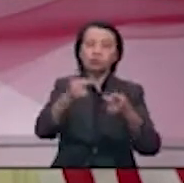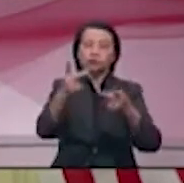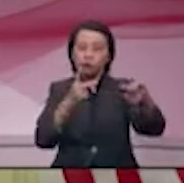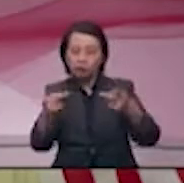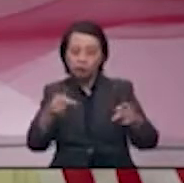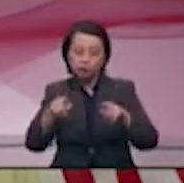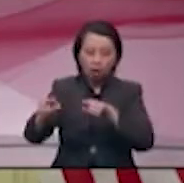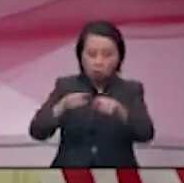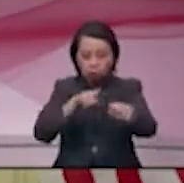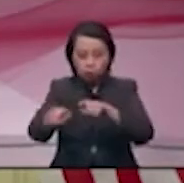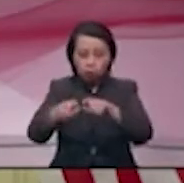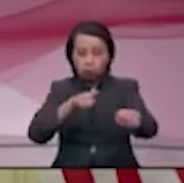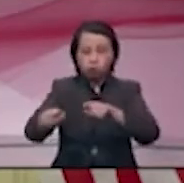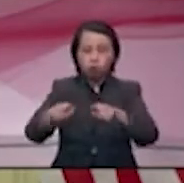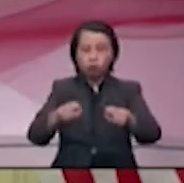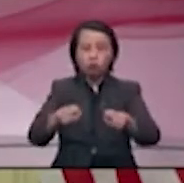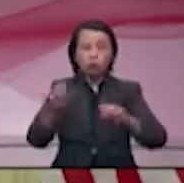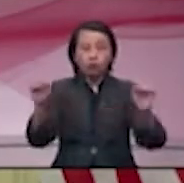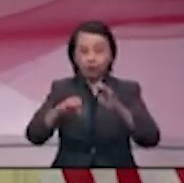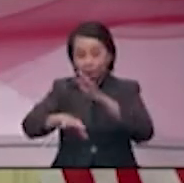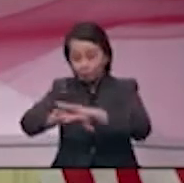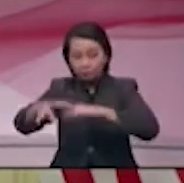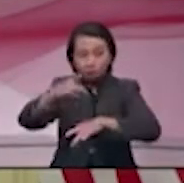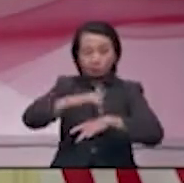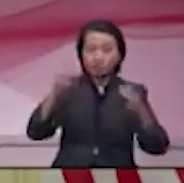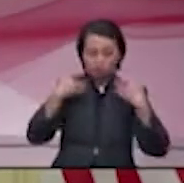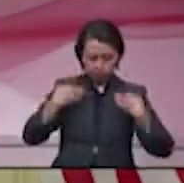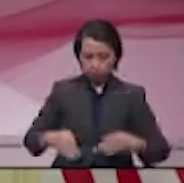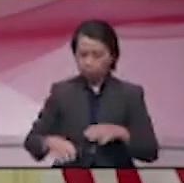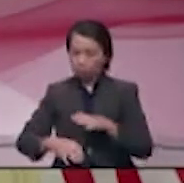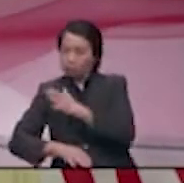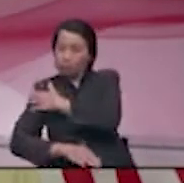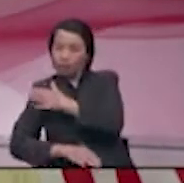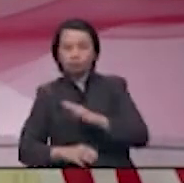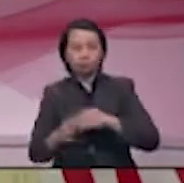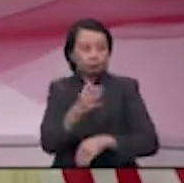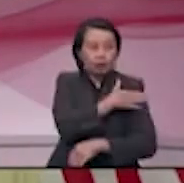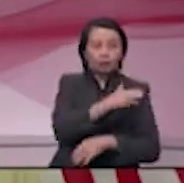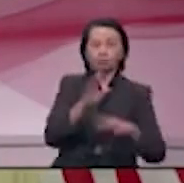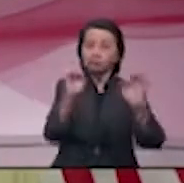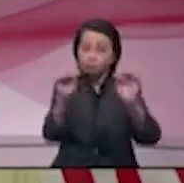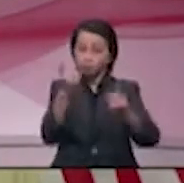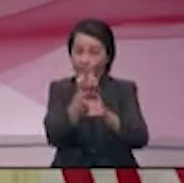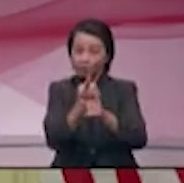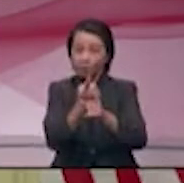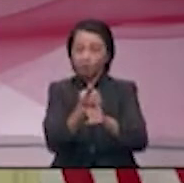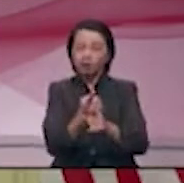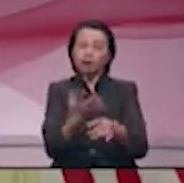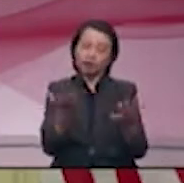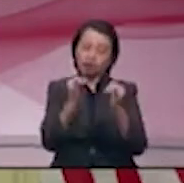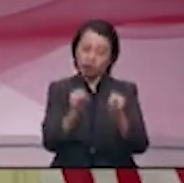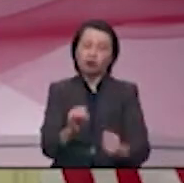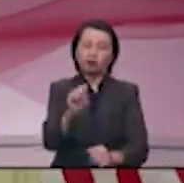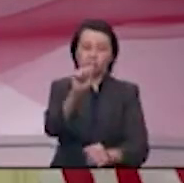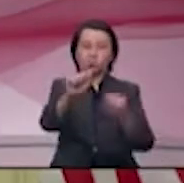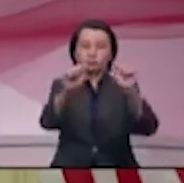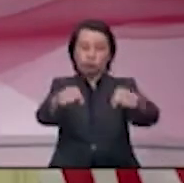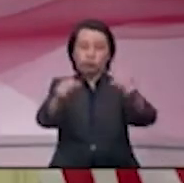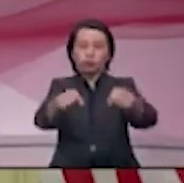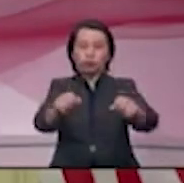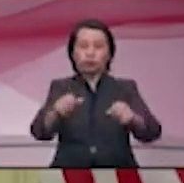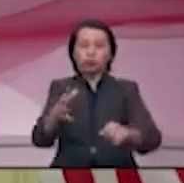gadget Oka Tidak ada sentuhan fisik telepon macem-macem kesendirian Begitu juga dengan